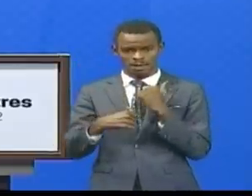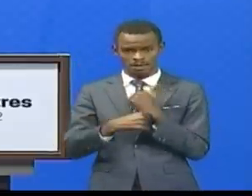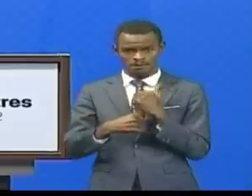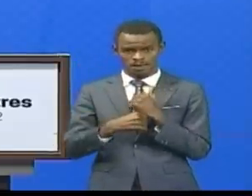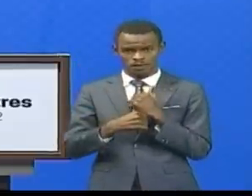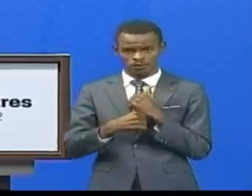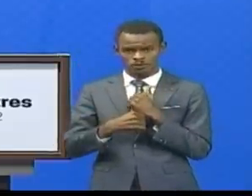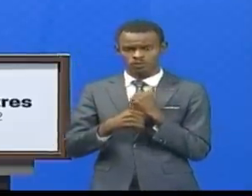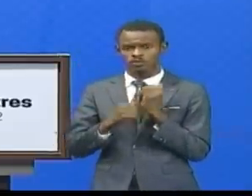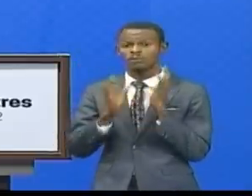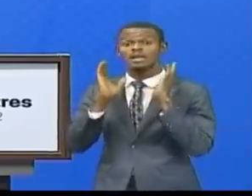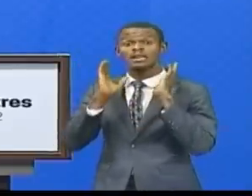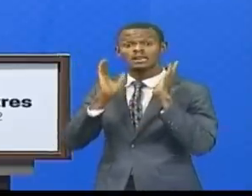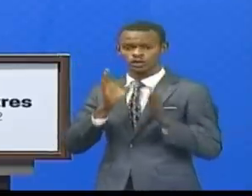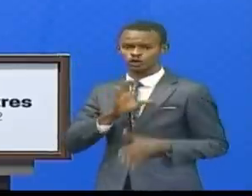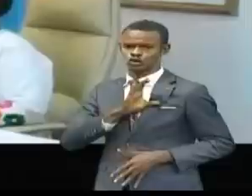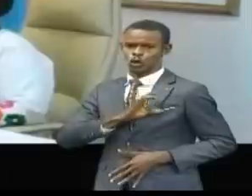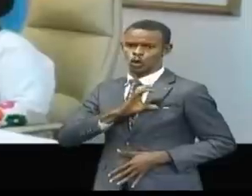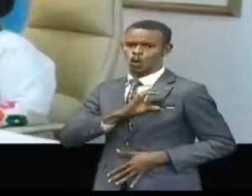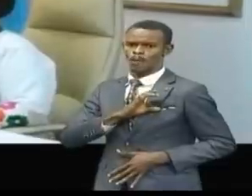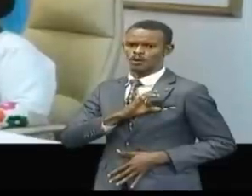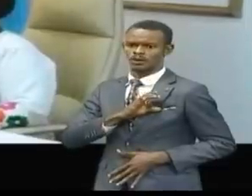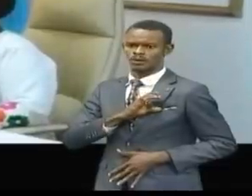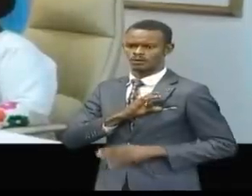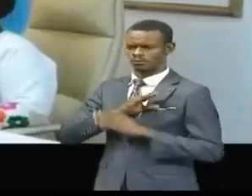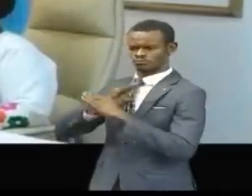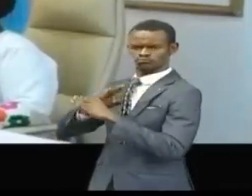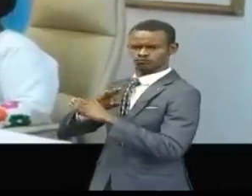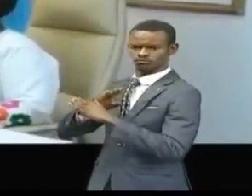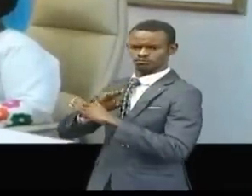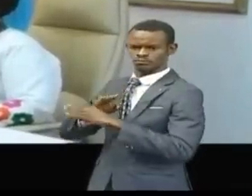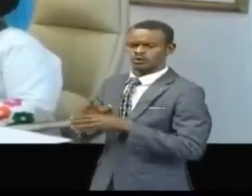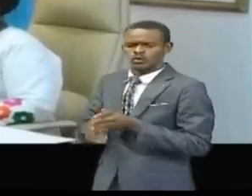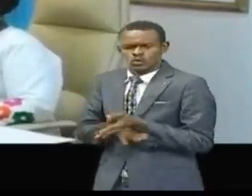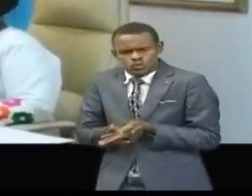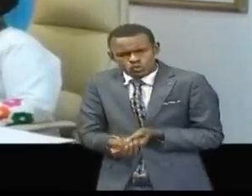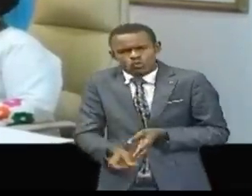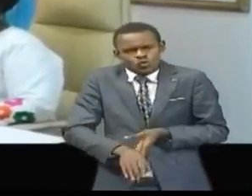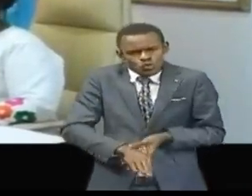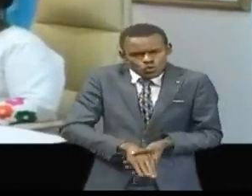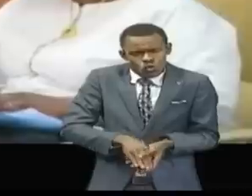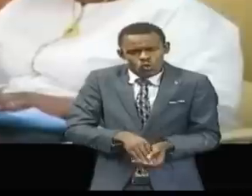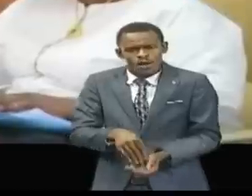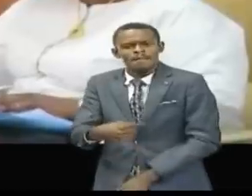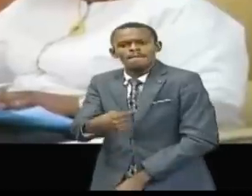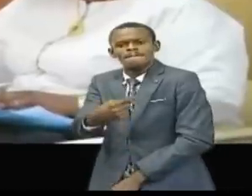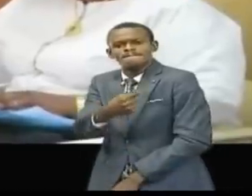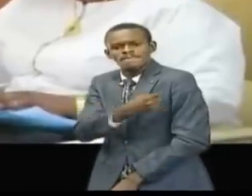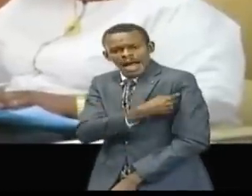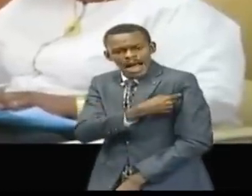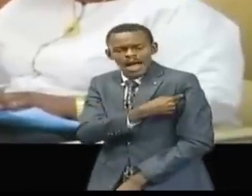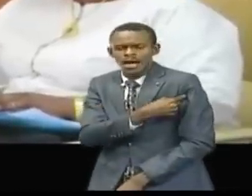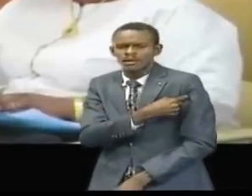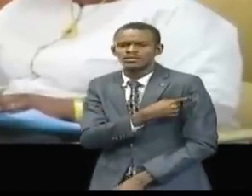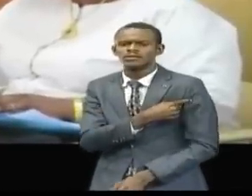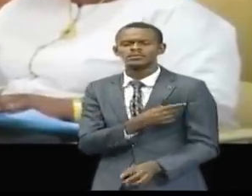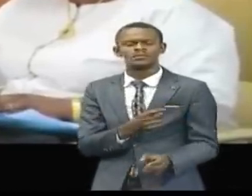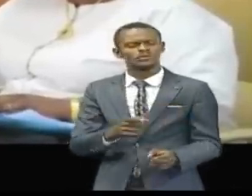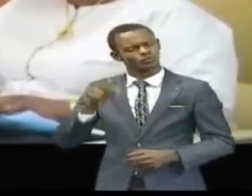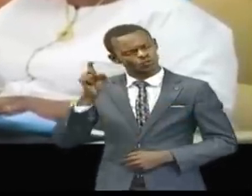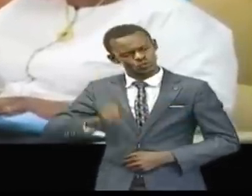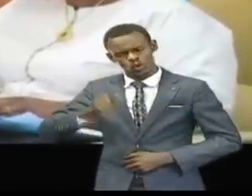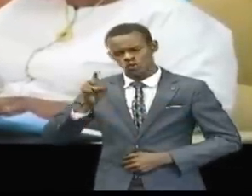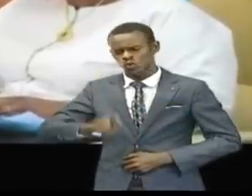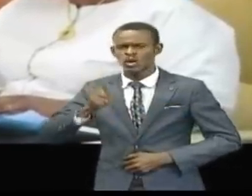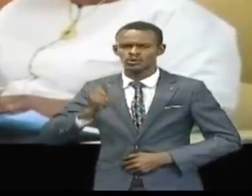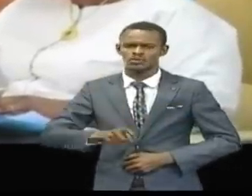faire vacciner, demeure recommandée pour minimiser l'impact des nouvelles vagues et ou des